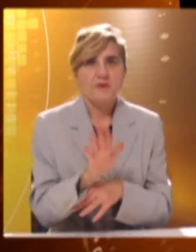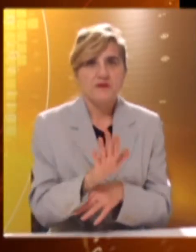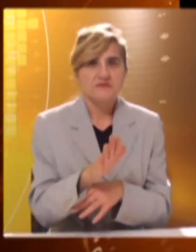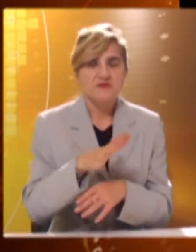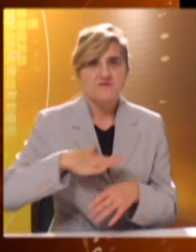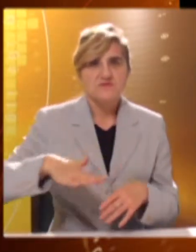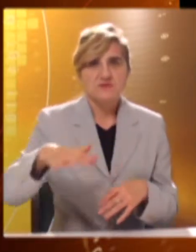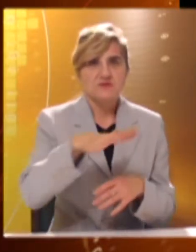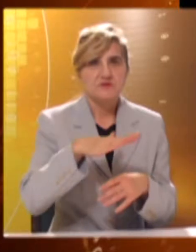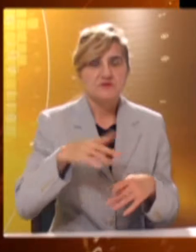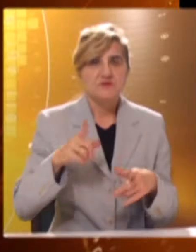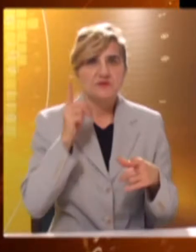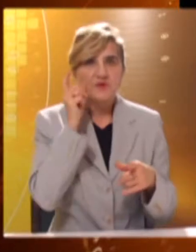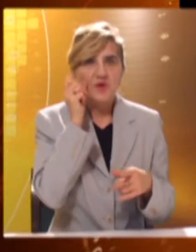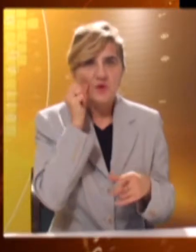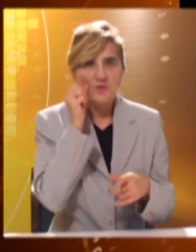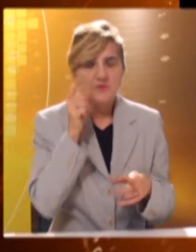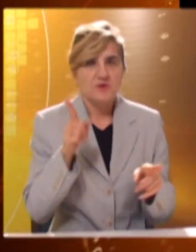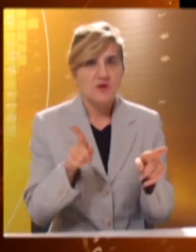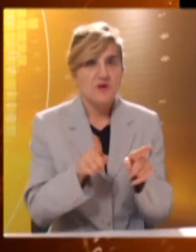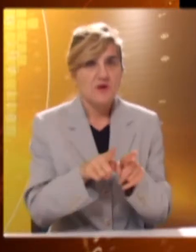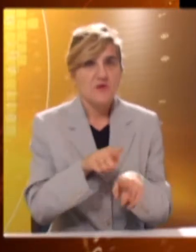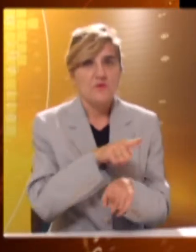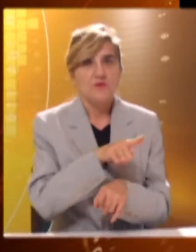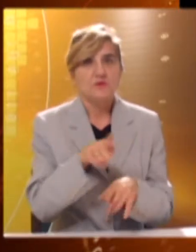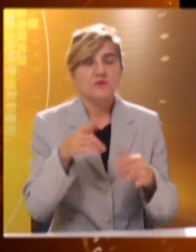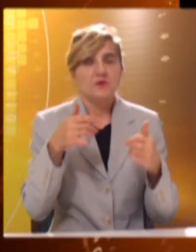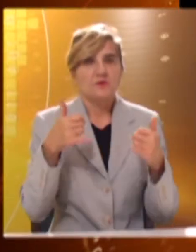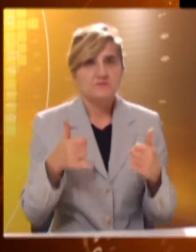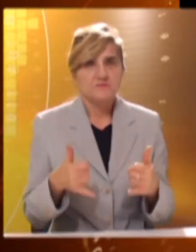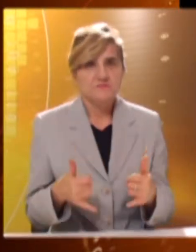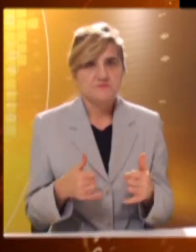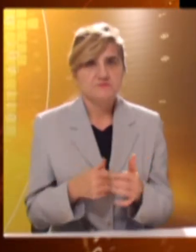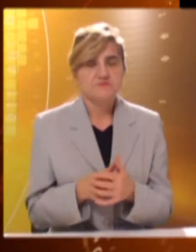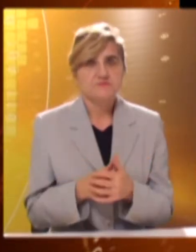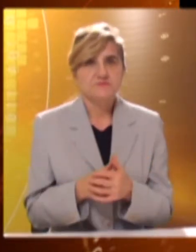zbog istog tog razloga kao i do sad,